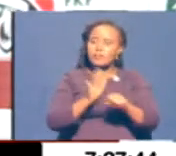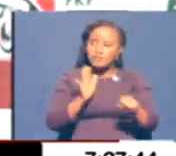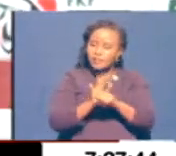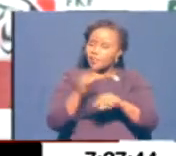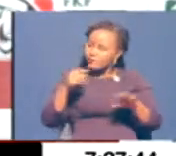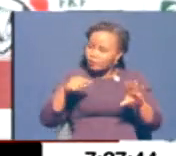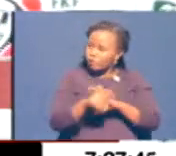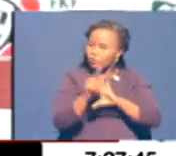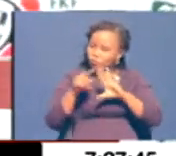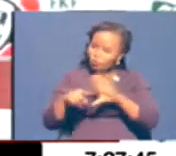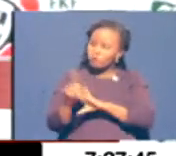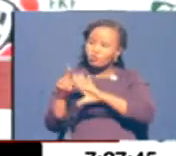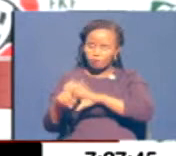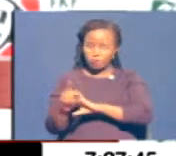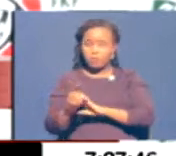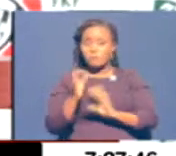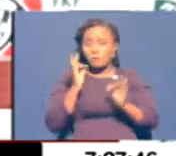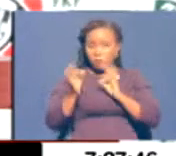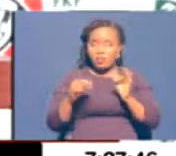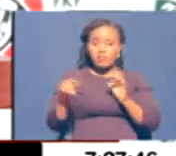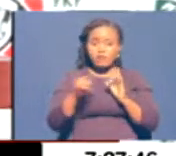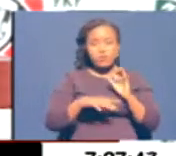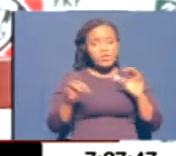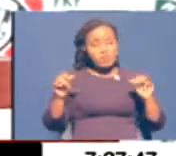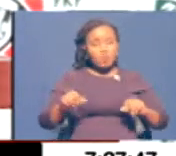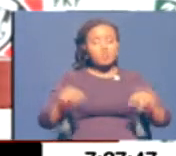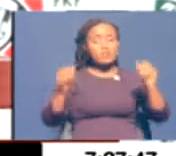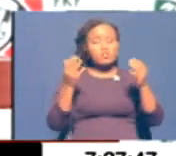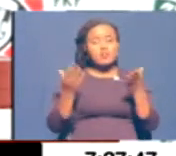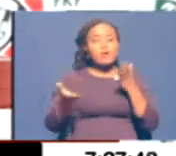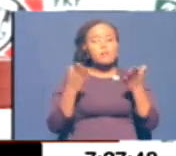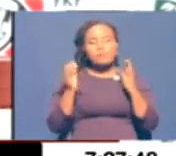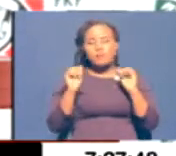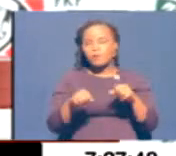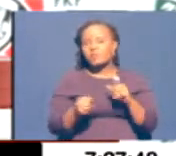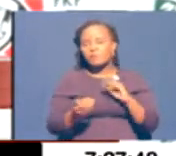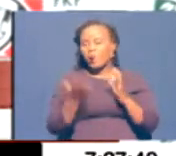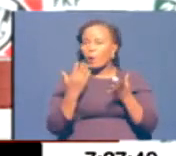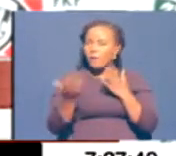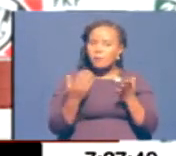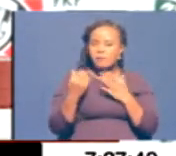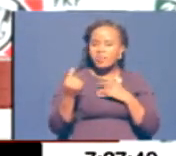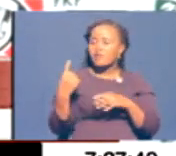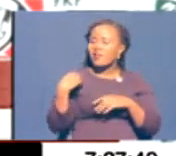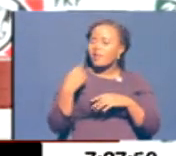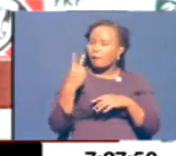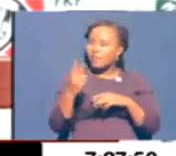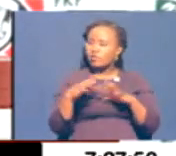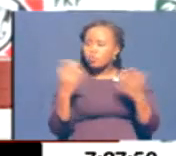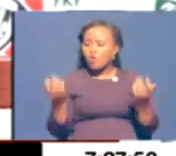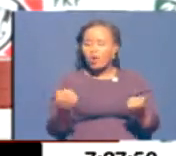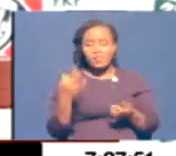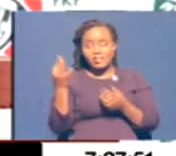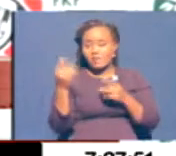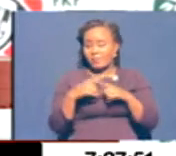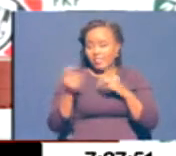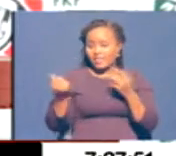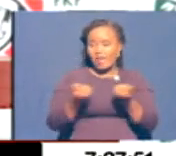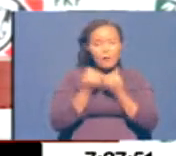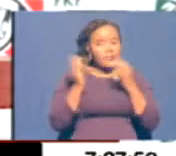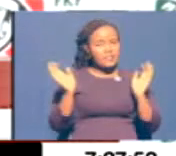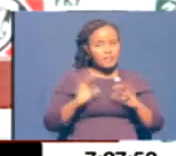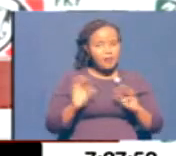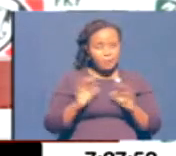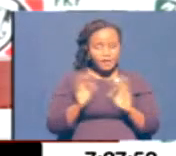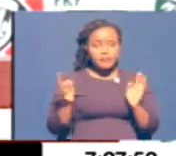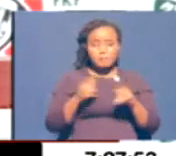think tungeendelea hivyo mpaka tumalize ligi, nadhani tungekuwa hapo namba 2 namba 3, lakini haikufanyika hivyo. Though hiyo effort ambayo